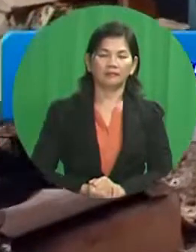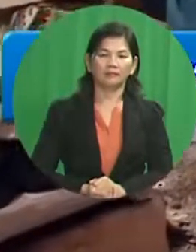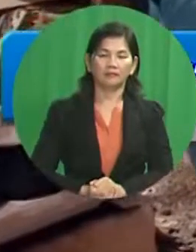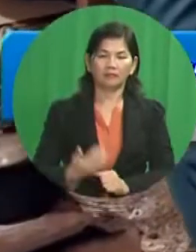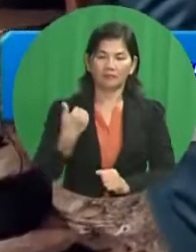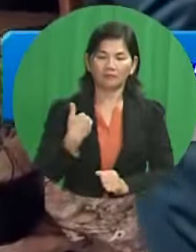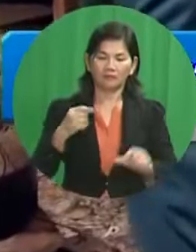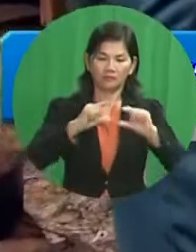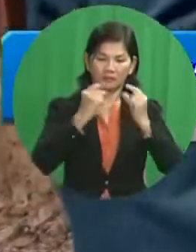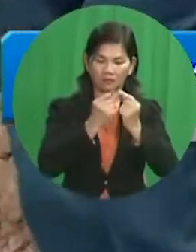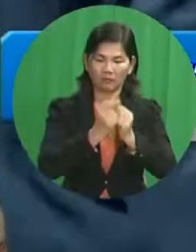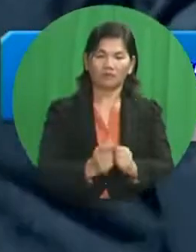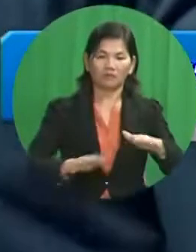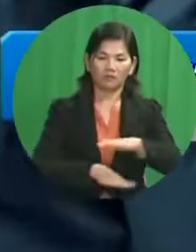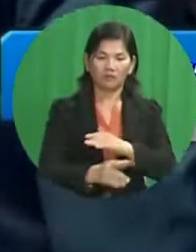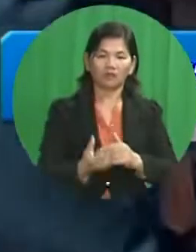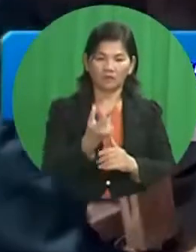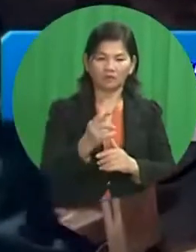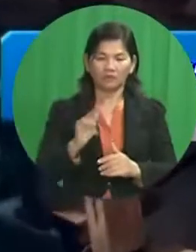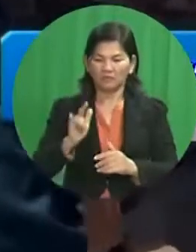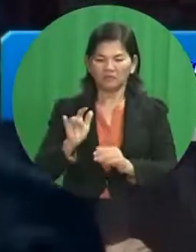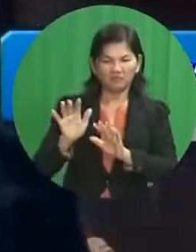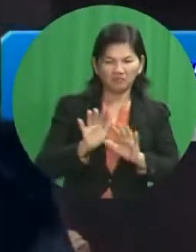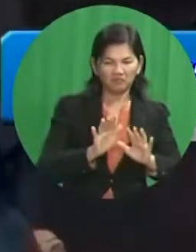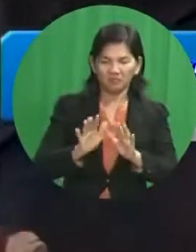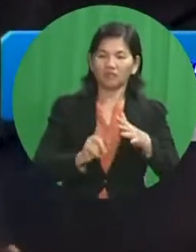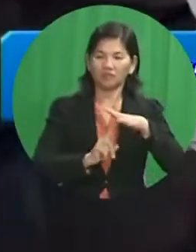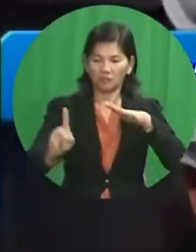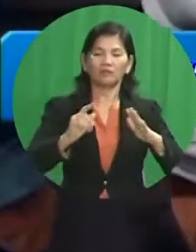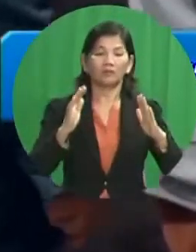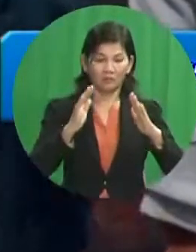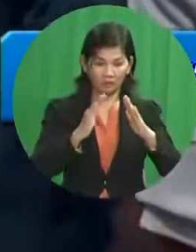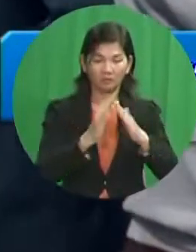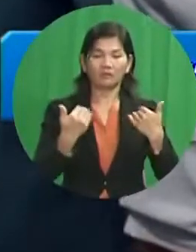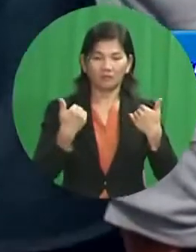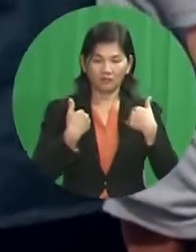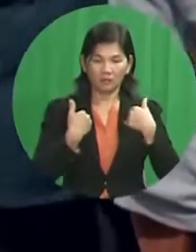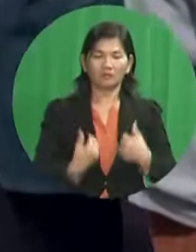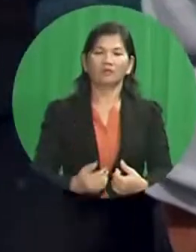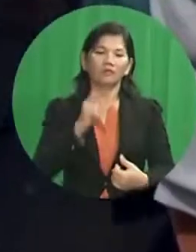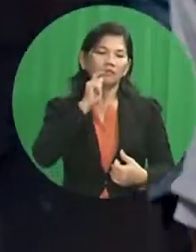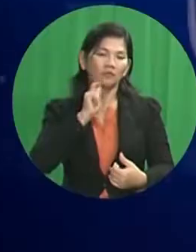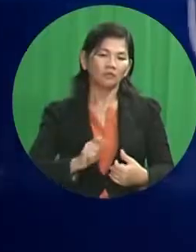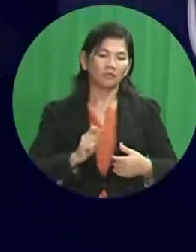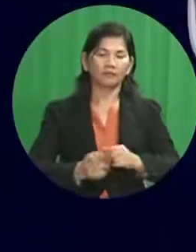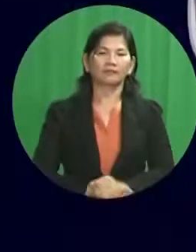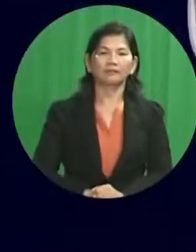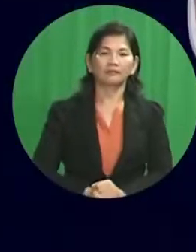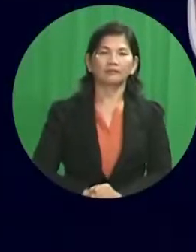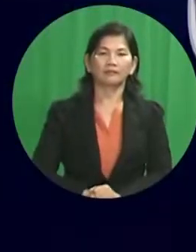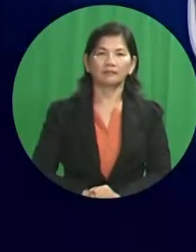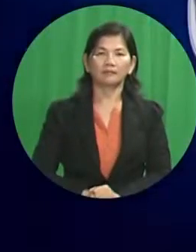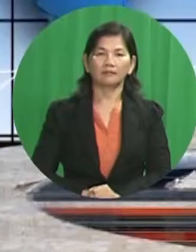នឹងក្រុមអ្នកស្រុកដុនបាសហាក់មានចិត្តស្ទាក់ស្ទើរក្នុងការចាក់ចេញពីផ្ទះរបស់ពួកគេនៅអ៊ុយក្រែន